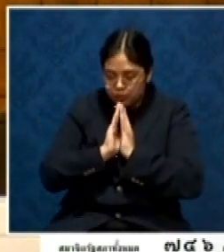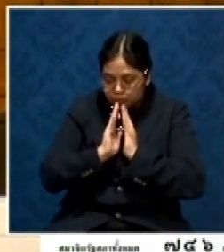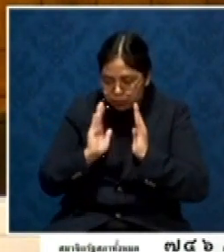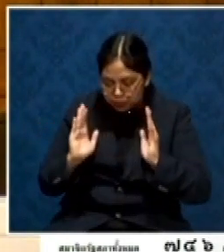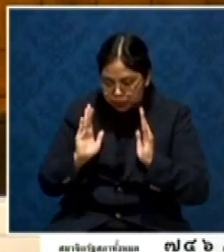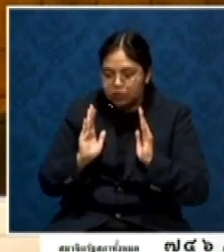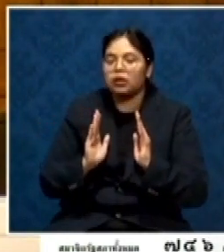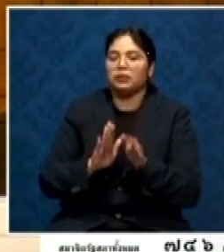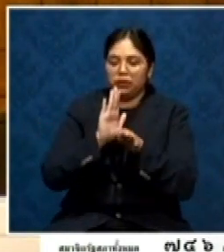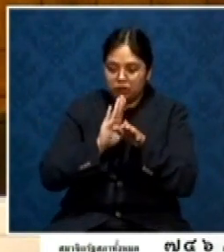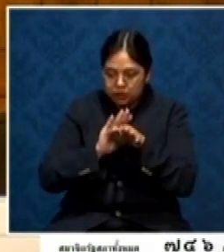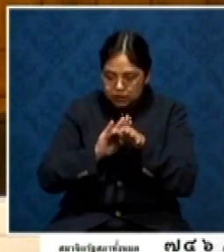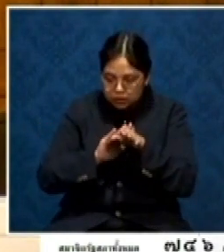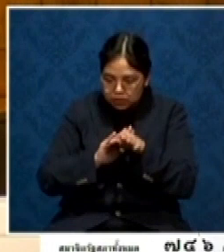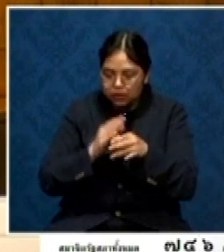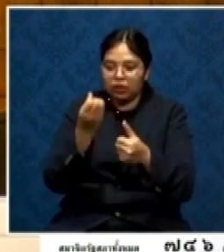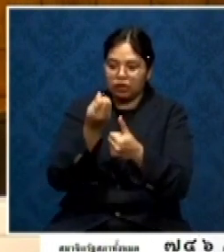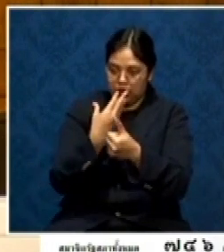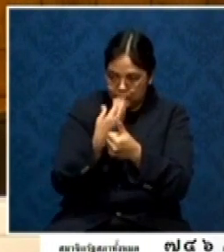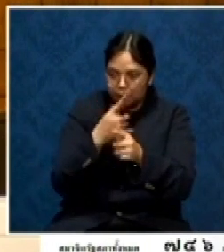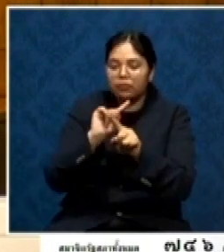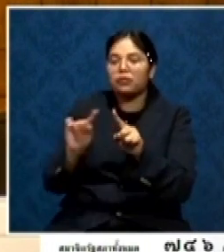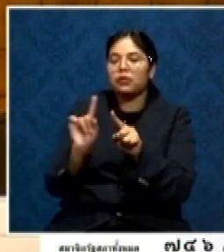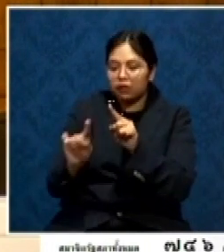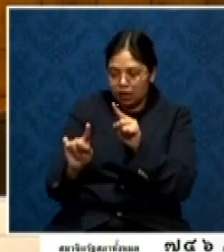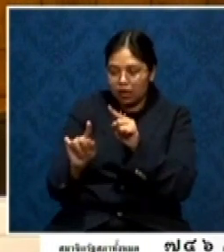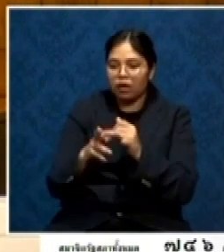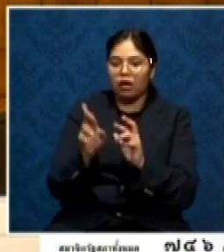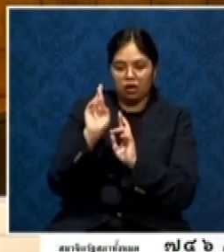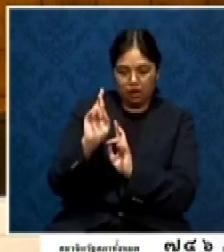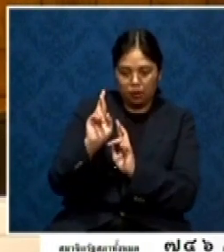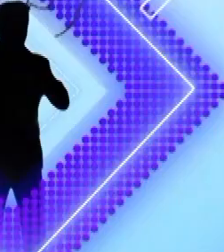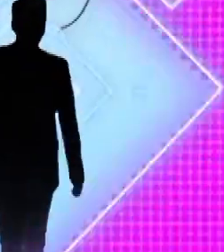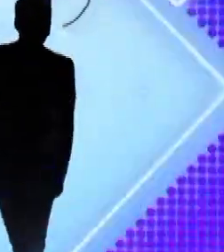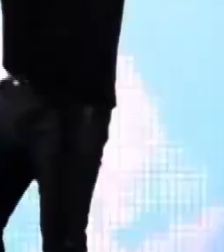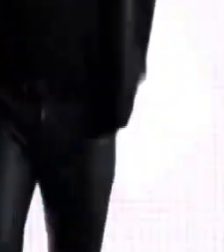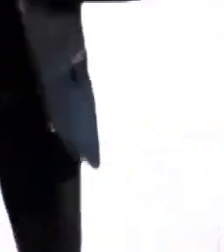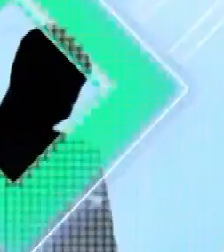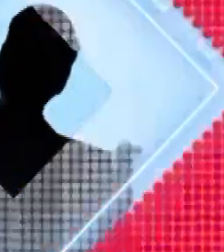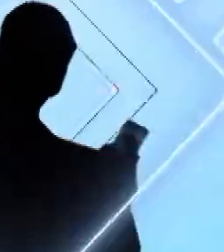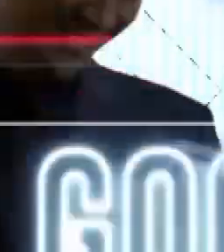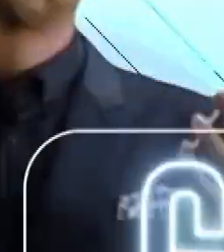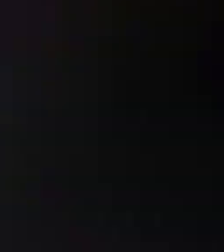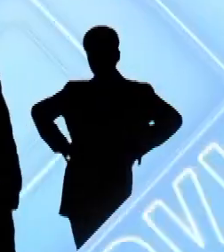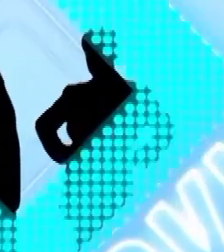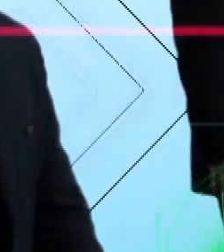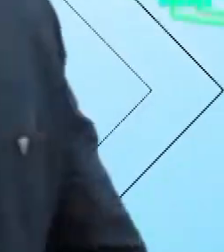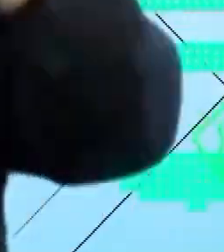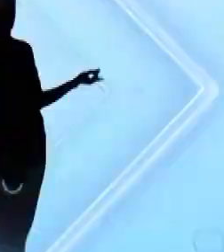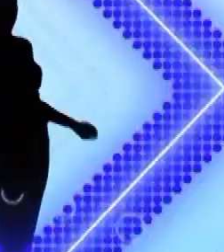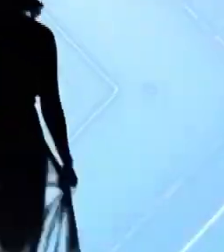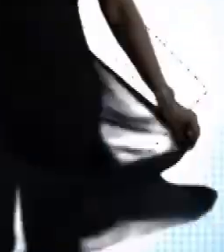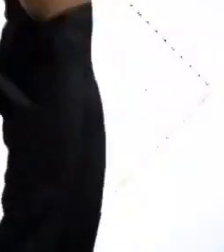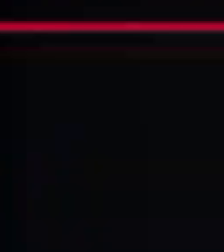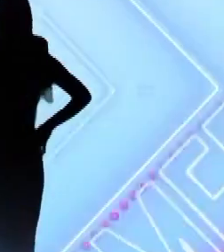ตรงเยเพราะรักประเทศชาติต้องการเห็นประชาชนมีชีวิตที่ดีขึ้นครับแชสดๆ